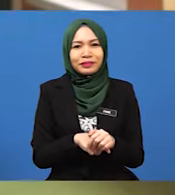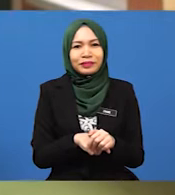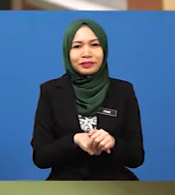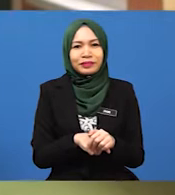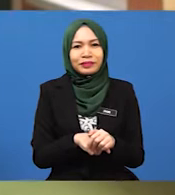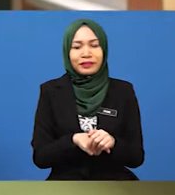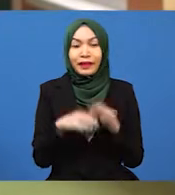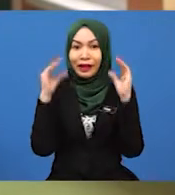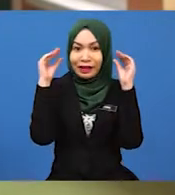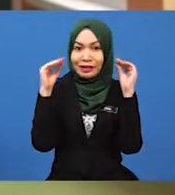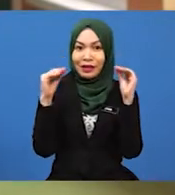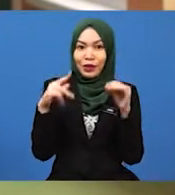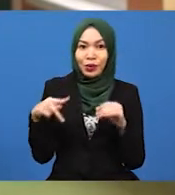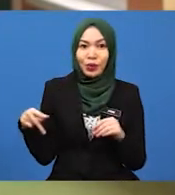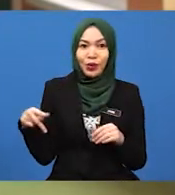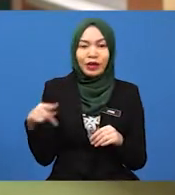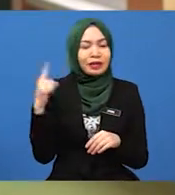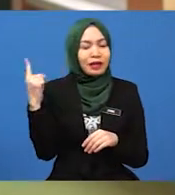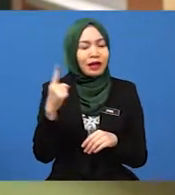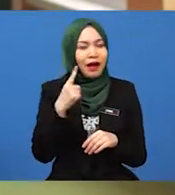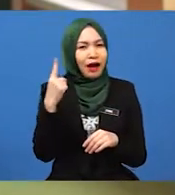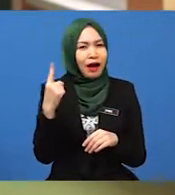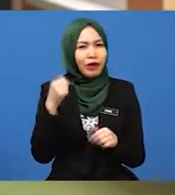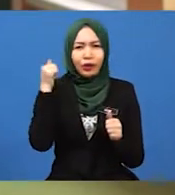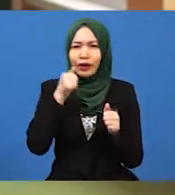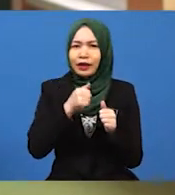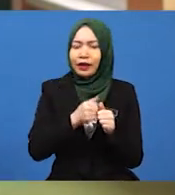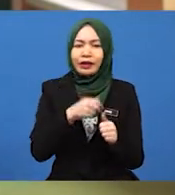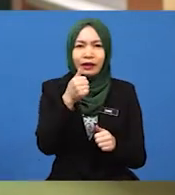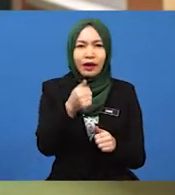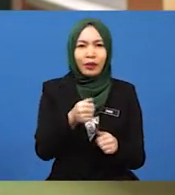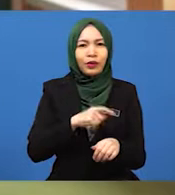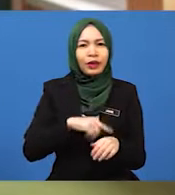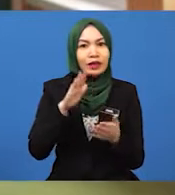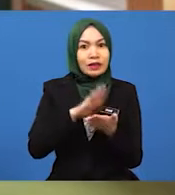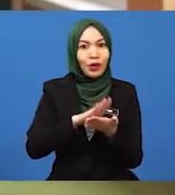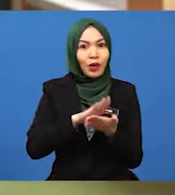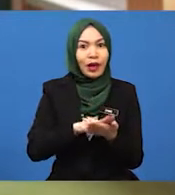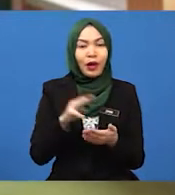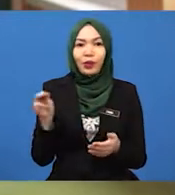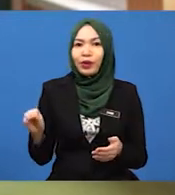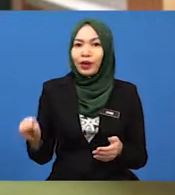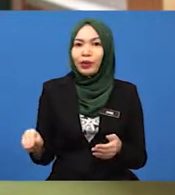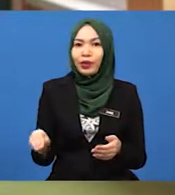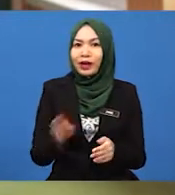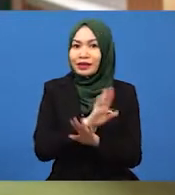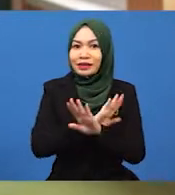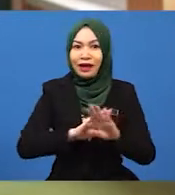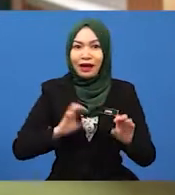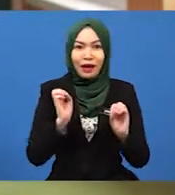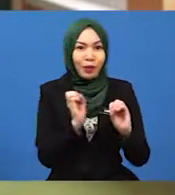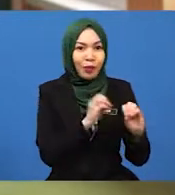Cikgu kamu pun sering ingatkan kamu di sekolah. Murid-murid, jangan buang